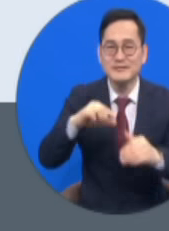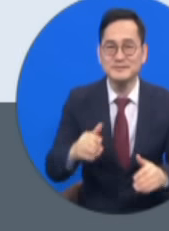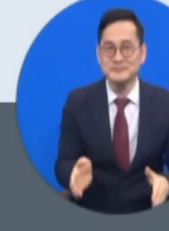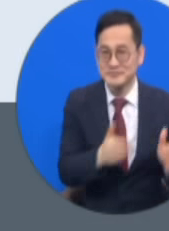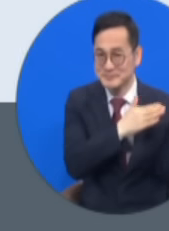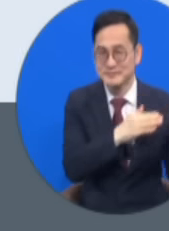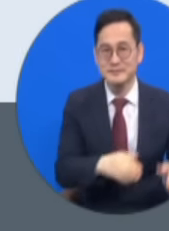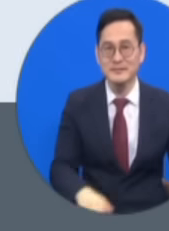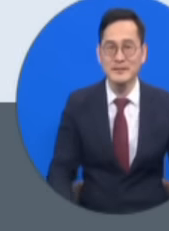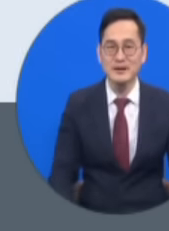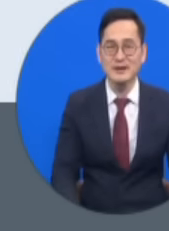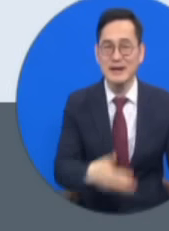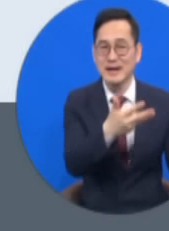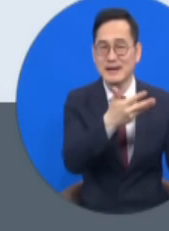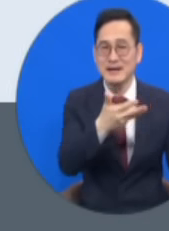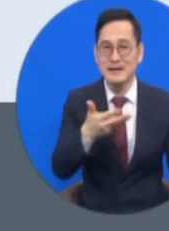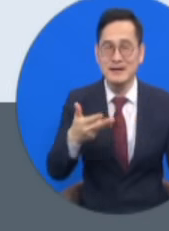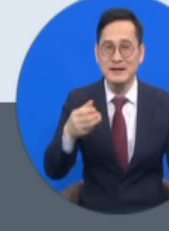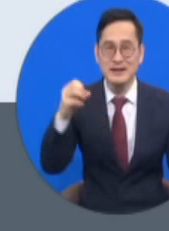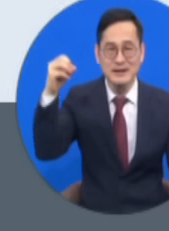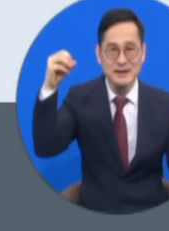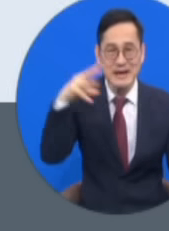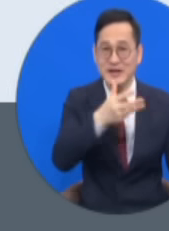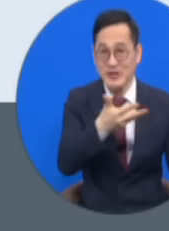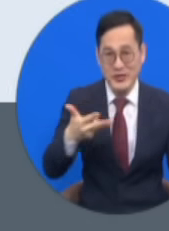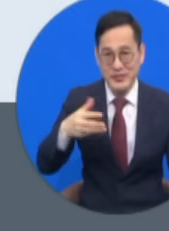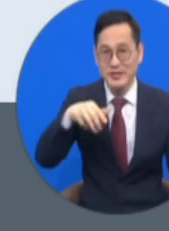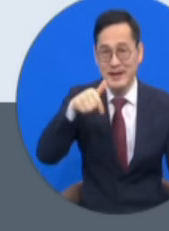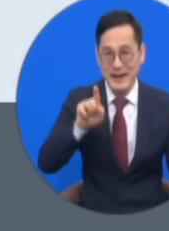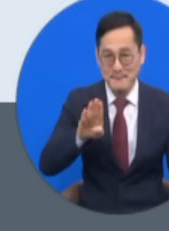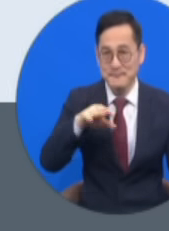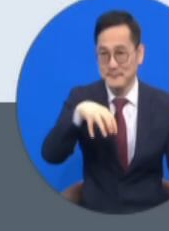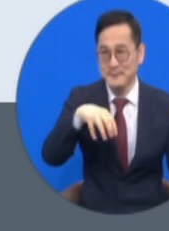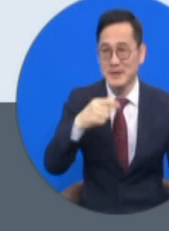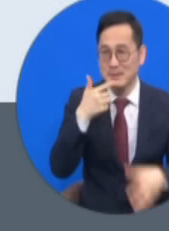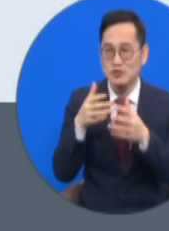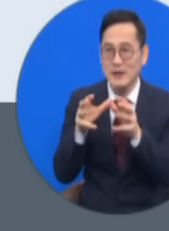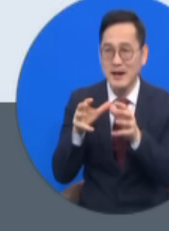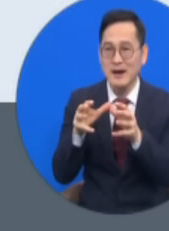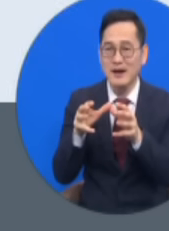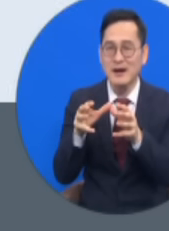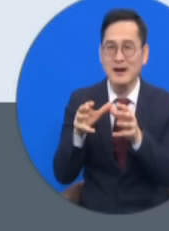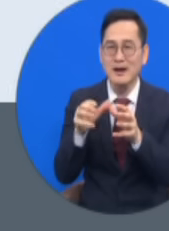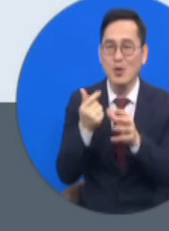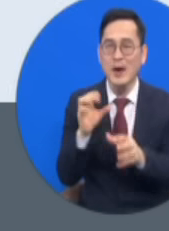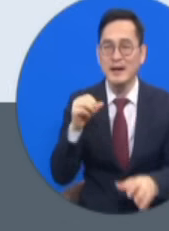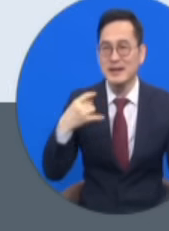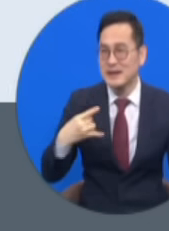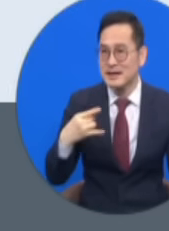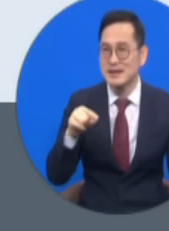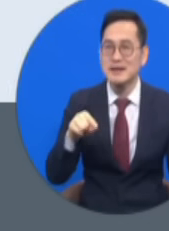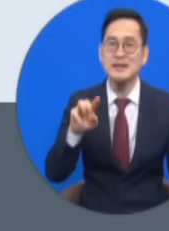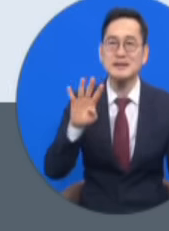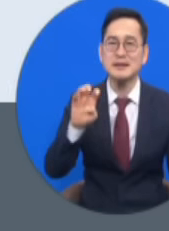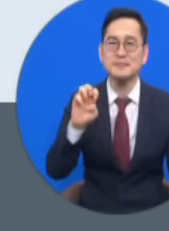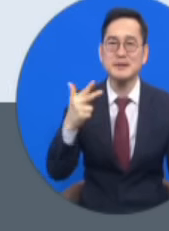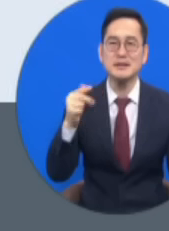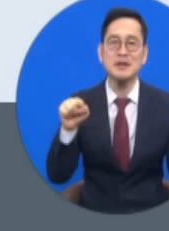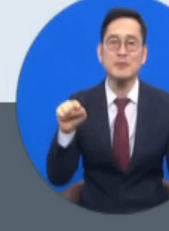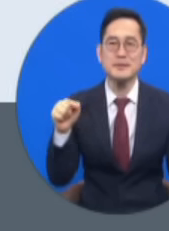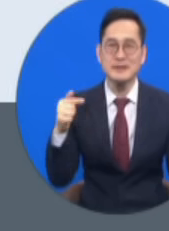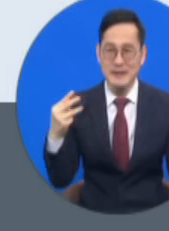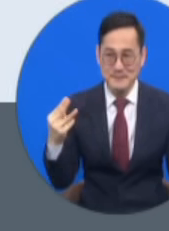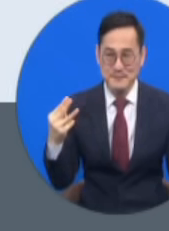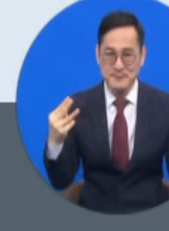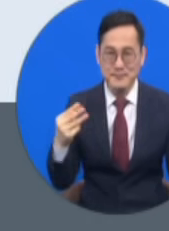서울 양천갑입니다. 민주당의 황희 의원 47.3. 국민의힘의 구자룡 후보